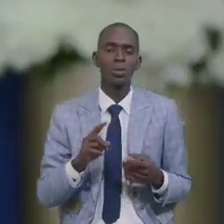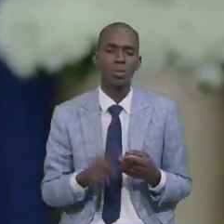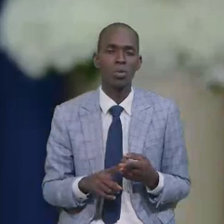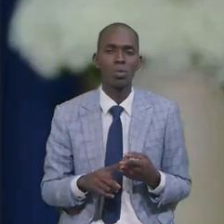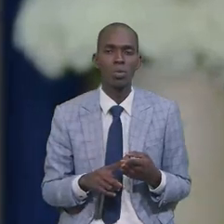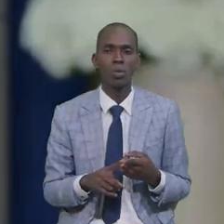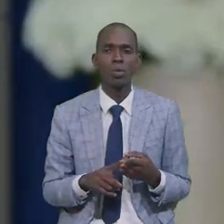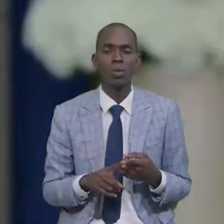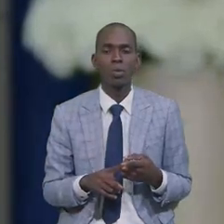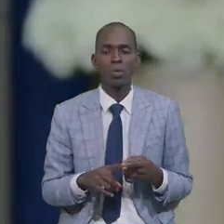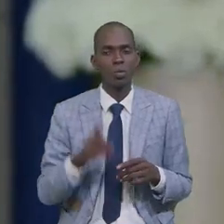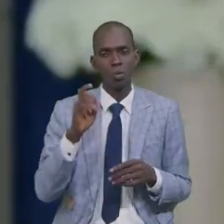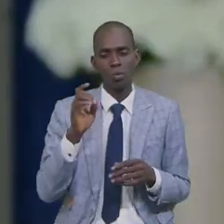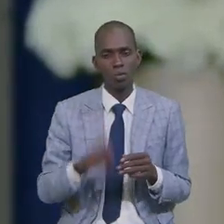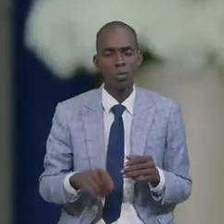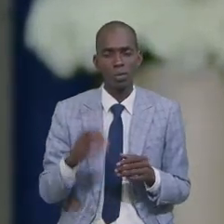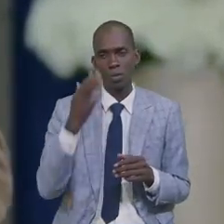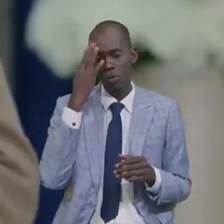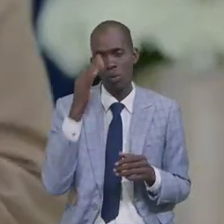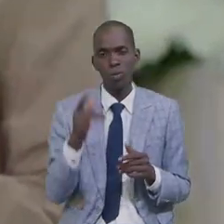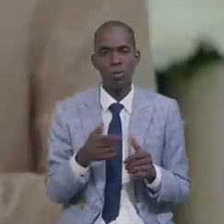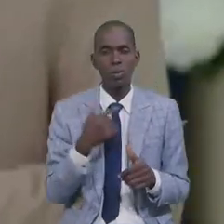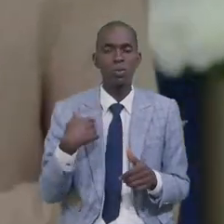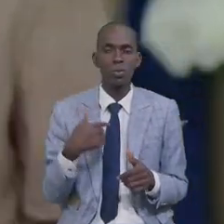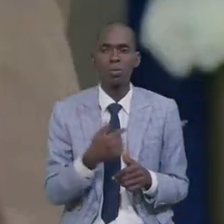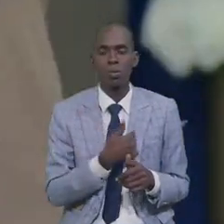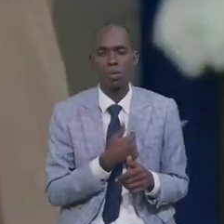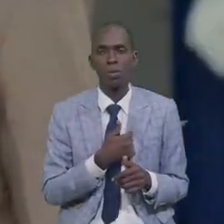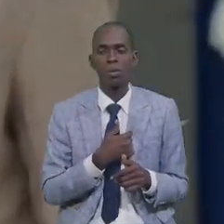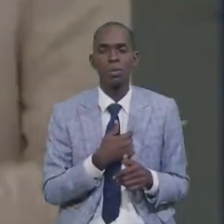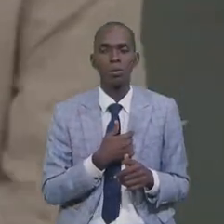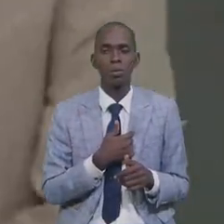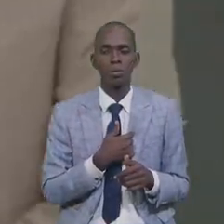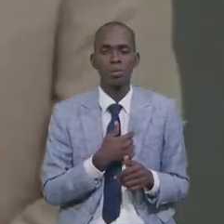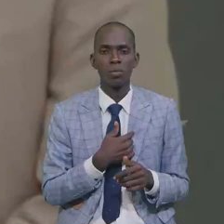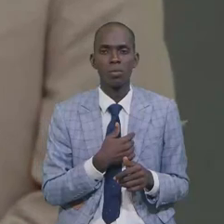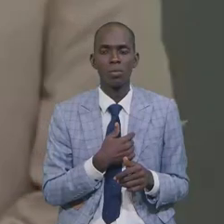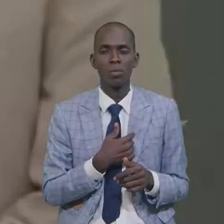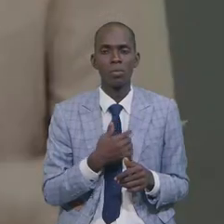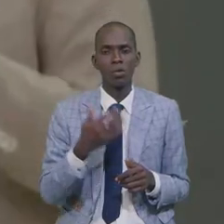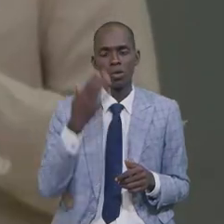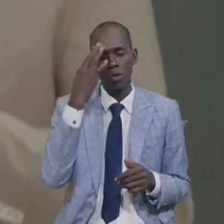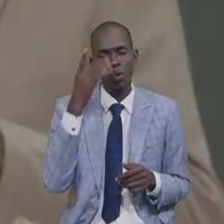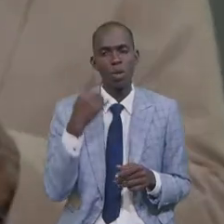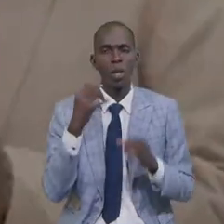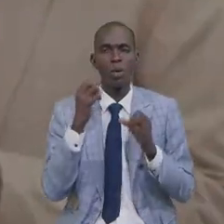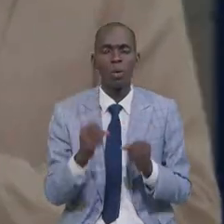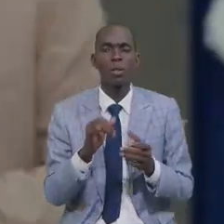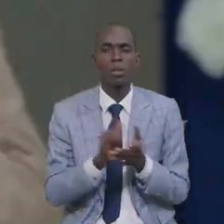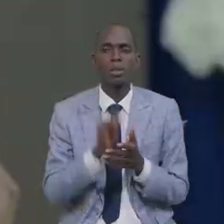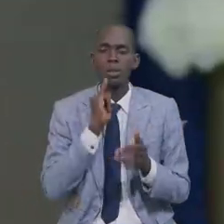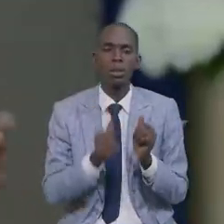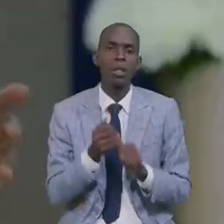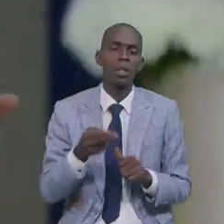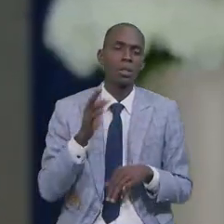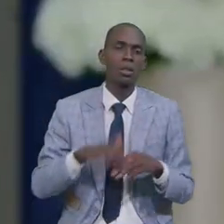positionner. Nous devons reconnaître nos pertes. Deuxièmement, nous devons reconnaître la puissance plus grande